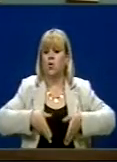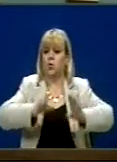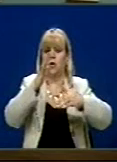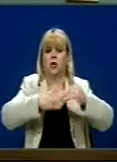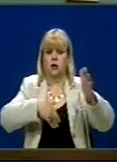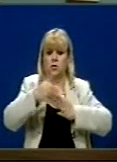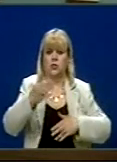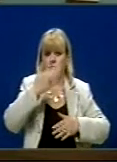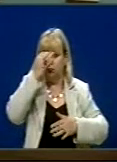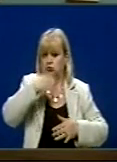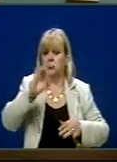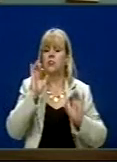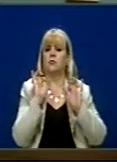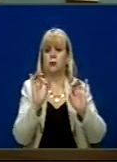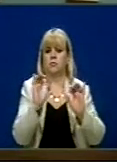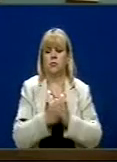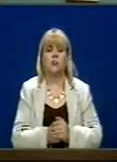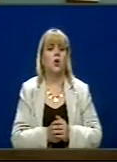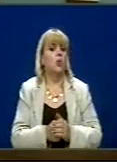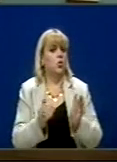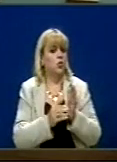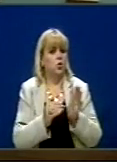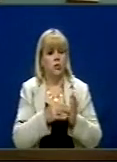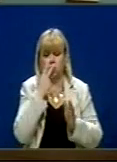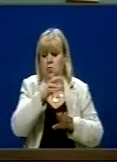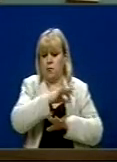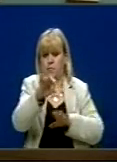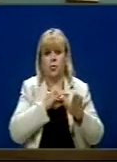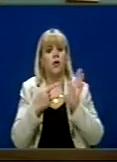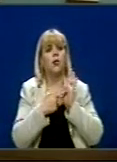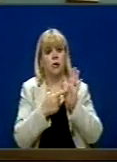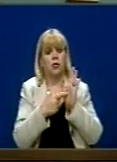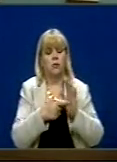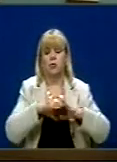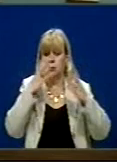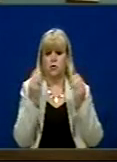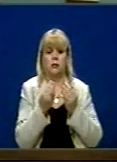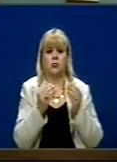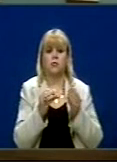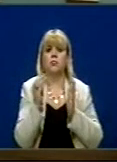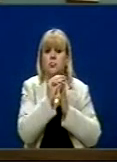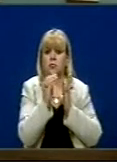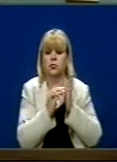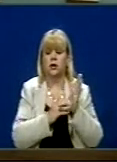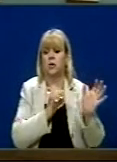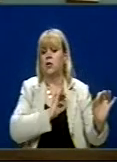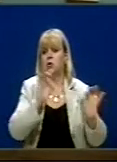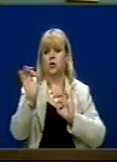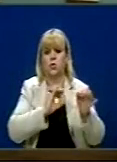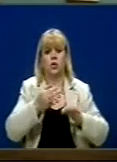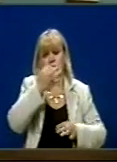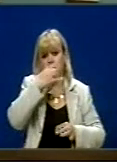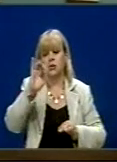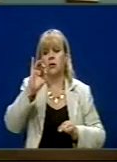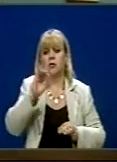kemi cilësi më të lartë. Unë besoj se duhet i përmbahemi projektit sepse ka dhënë gjitha elementet e nevojshme për sigurinë, për cilësinë dhe